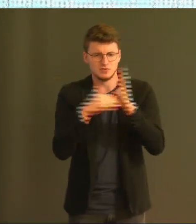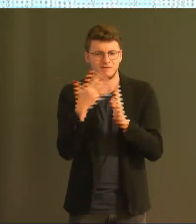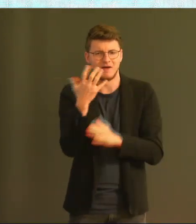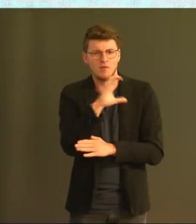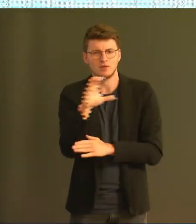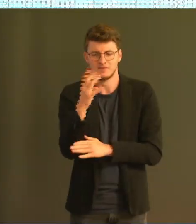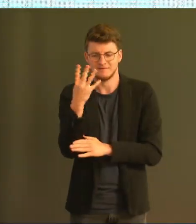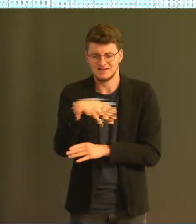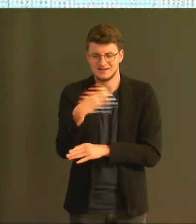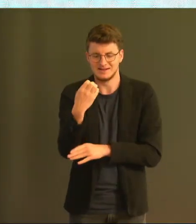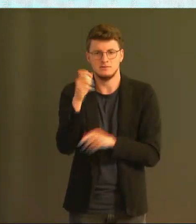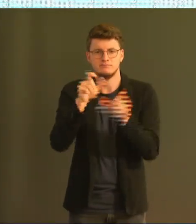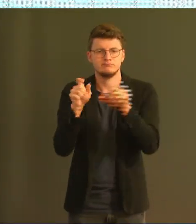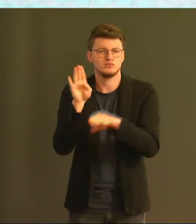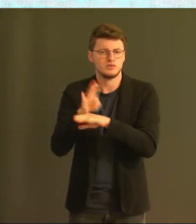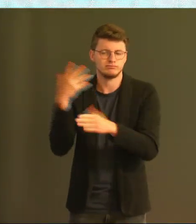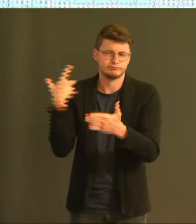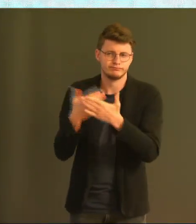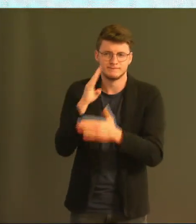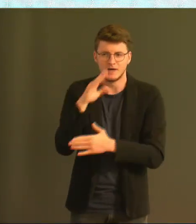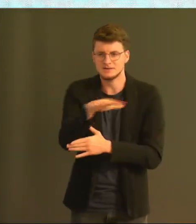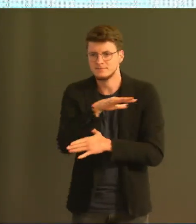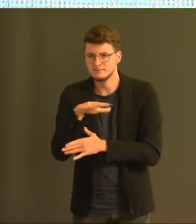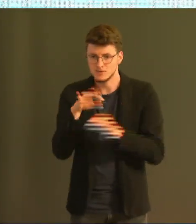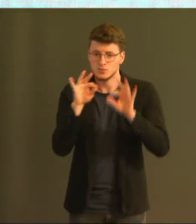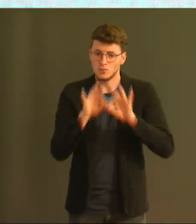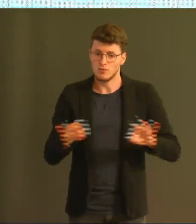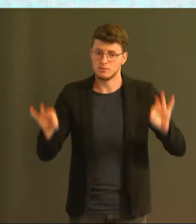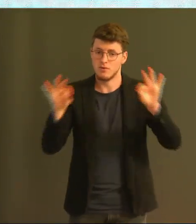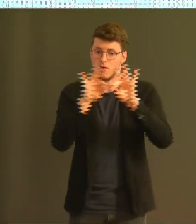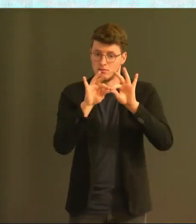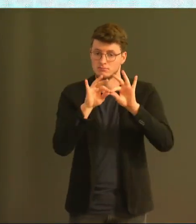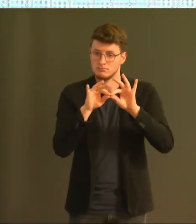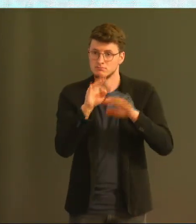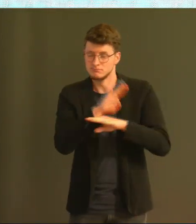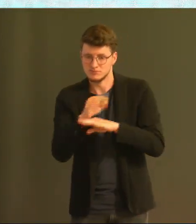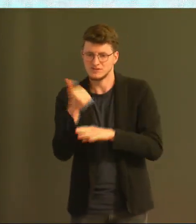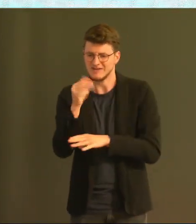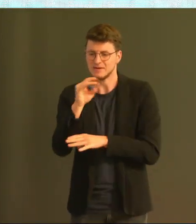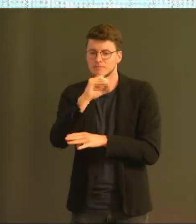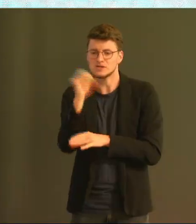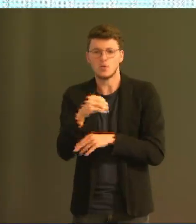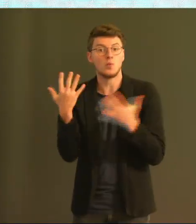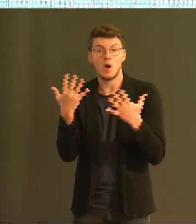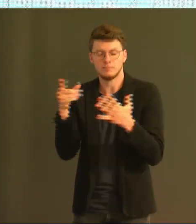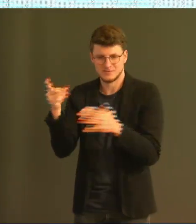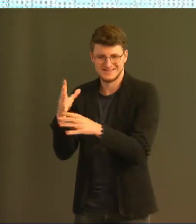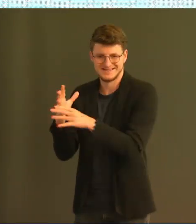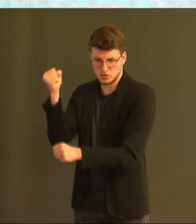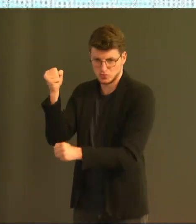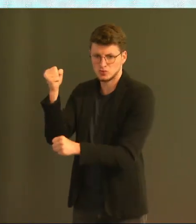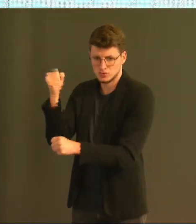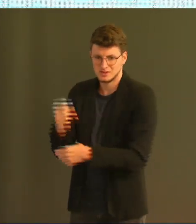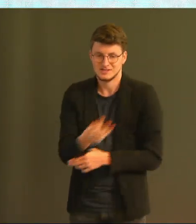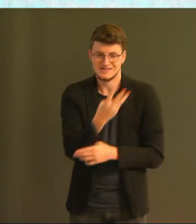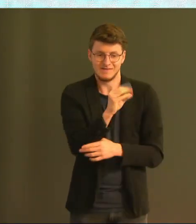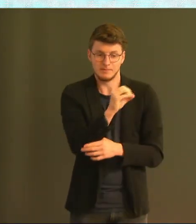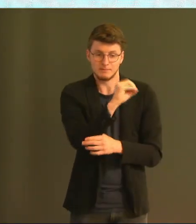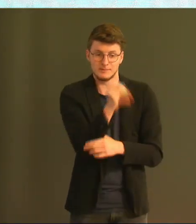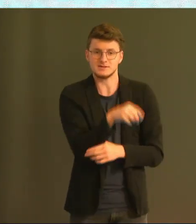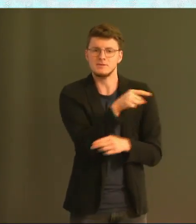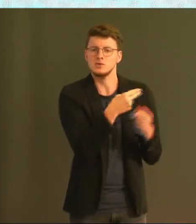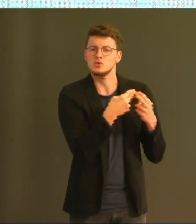revenus totalisent environ 300 une autre hospital adrien vers 101 nouveau